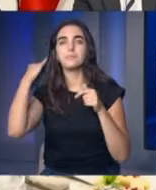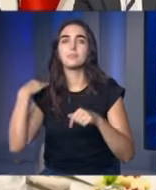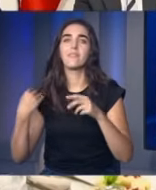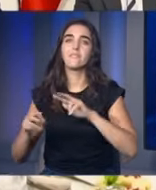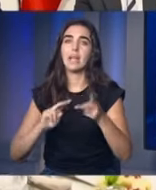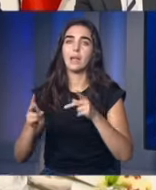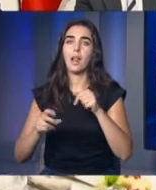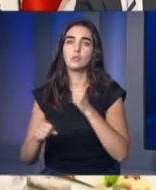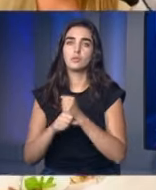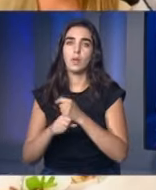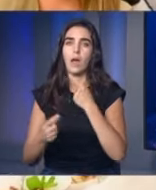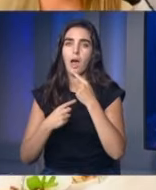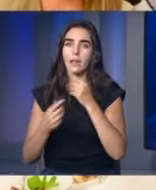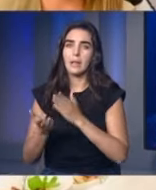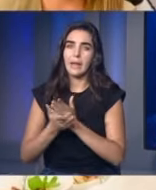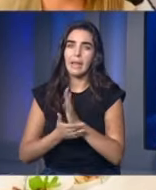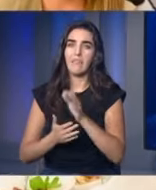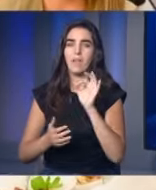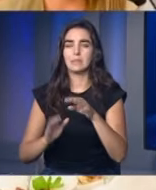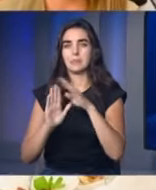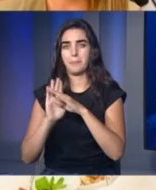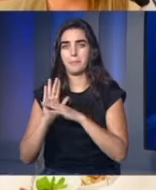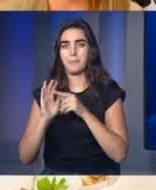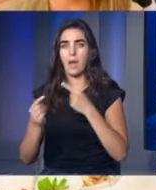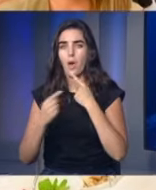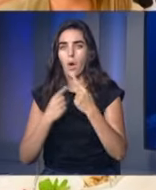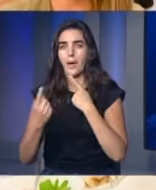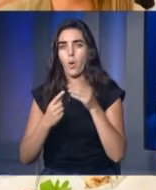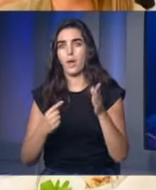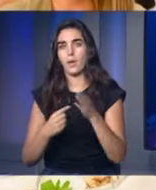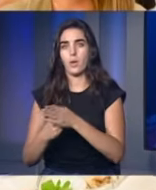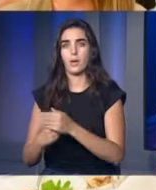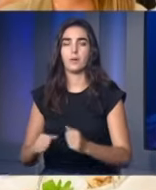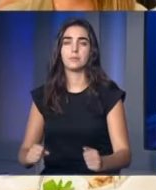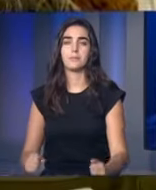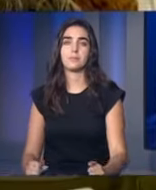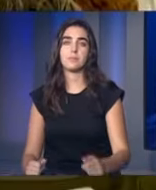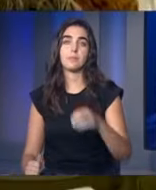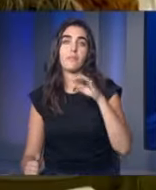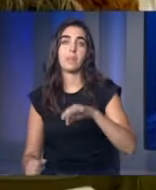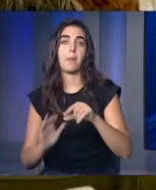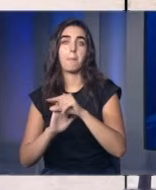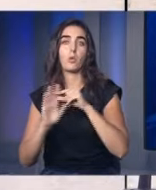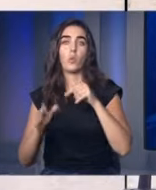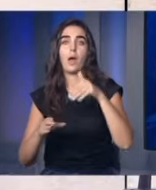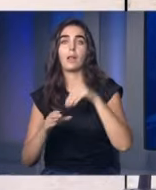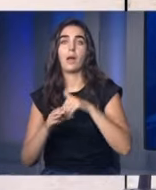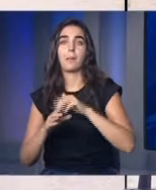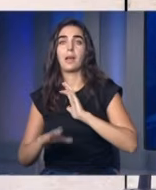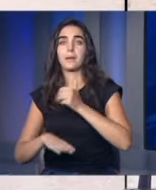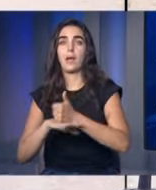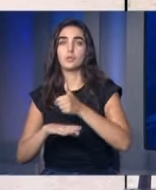إجرائها، مشيرا إلى أن هذا الفريق الآخر تحول فجأة إلى جماعة مهووسة بالحوار.